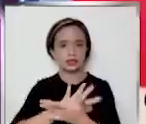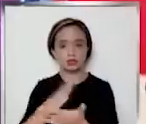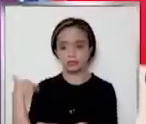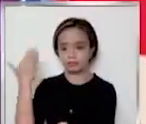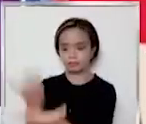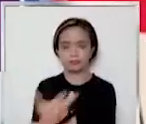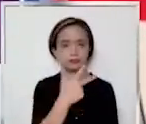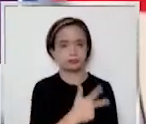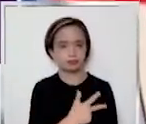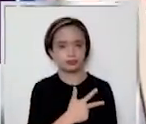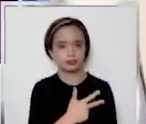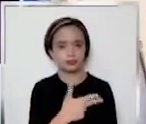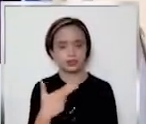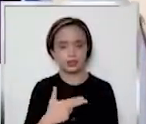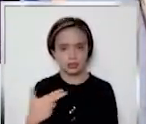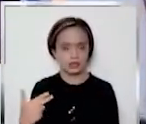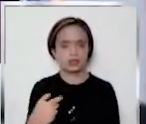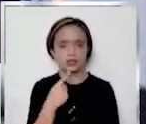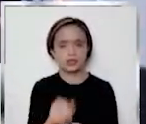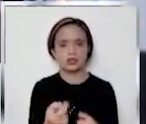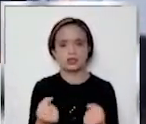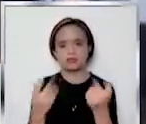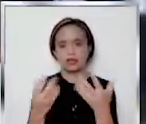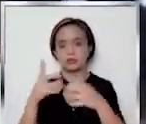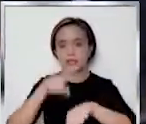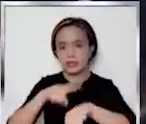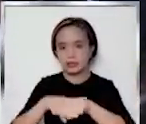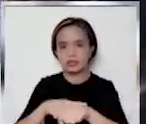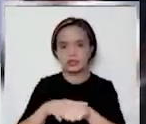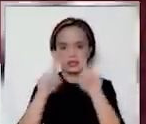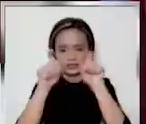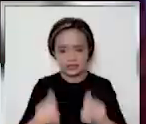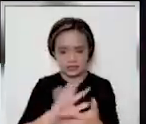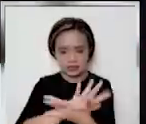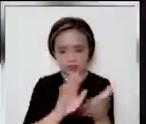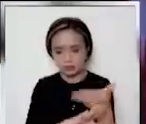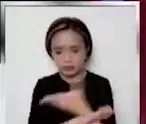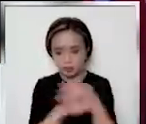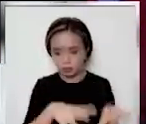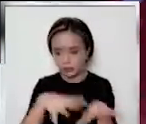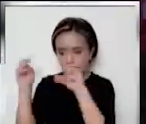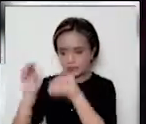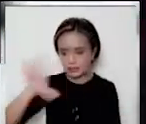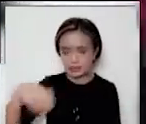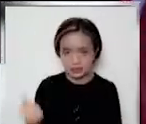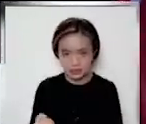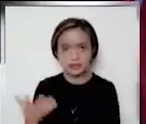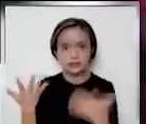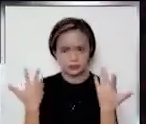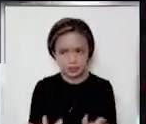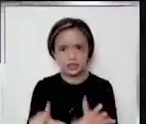Prime Minister Hun Sen, ilang beses siyang sumailalim sa COVID testing bago umalis ng Cambodia at nag-test din siya